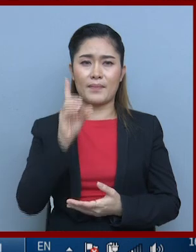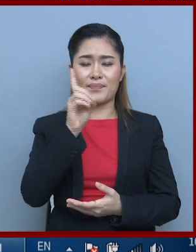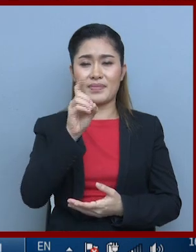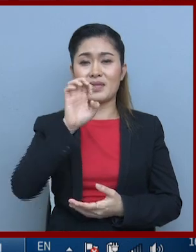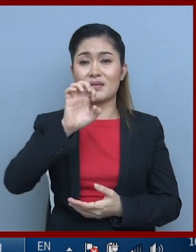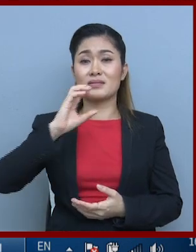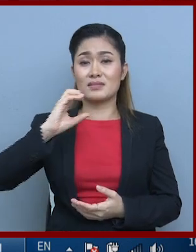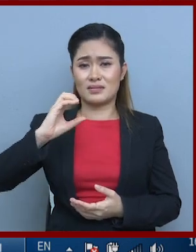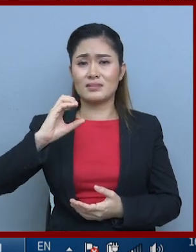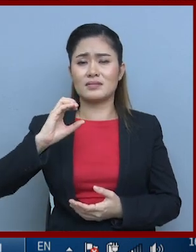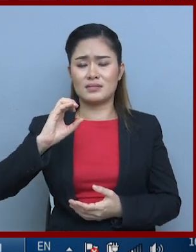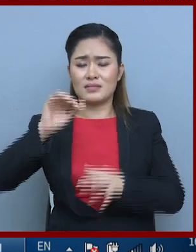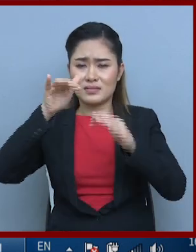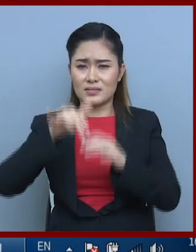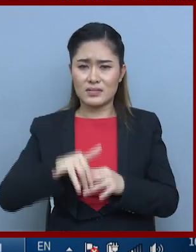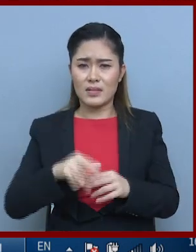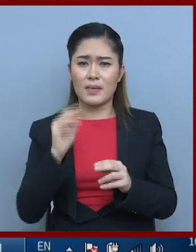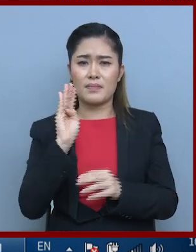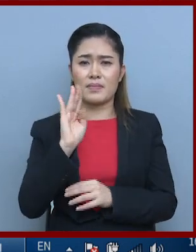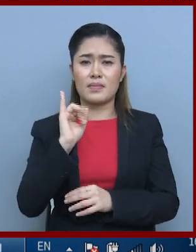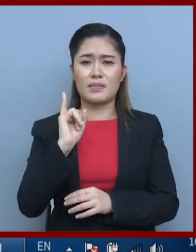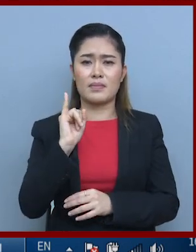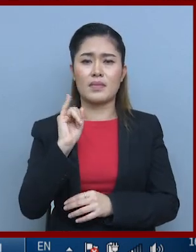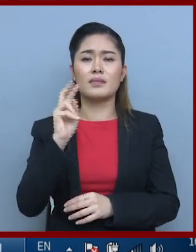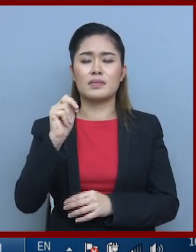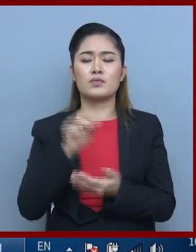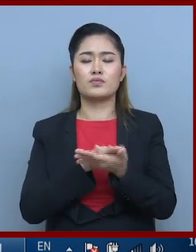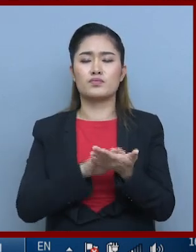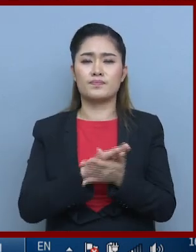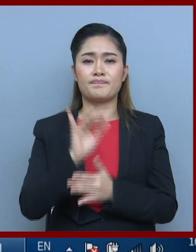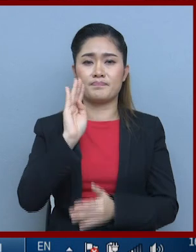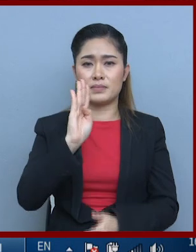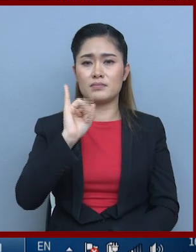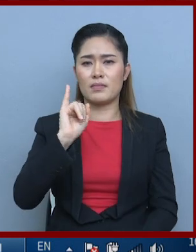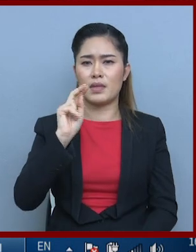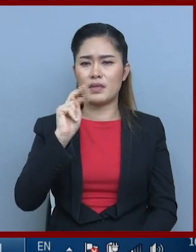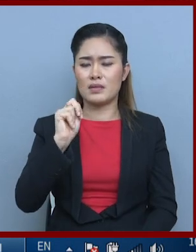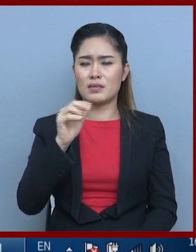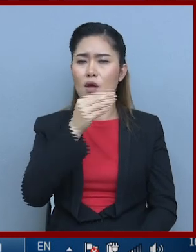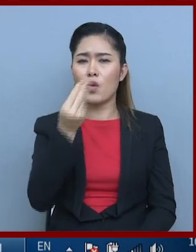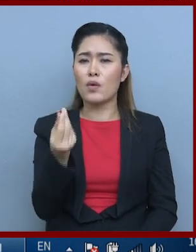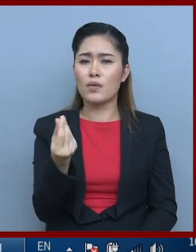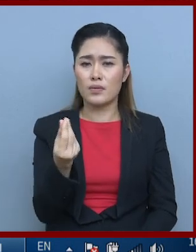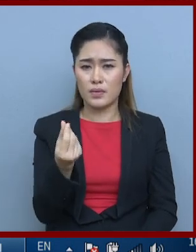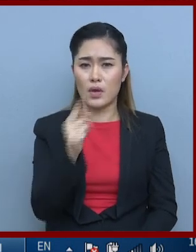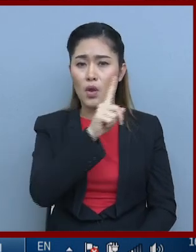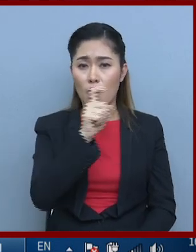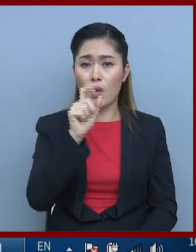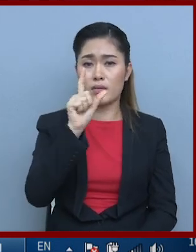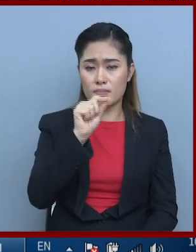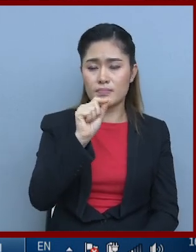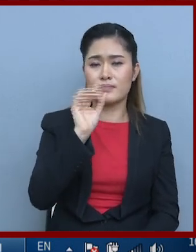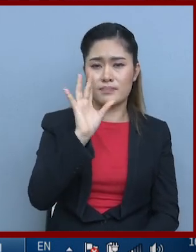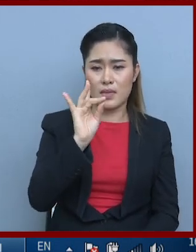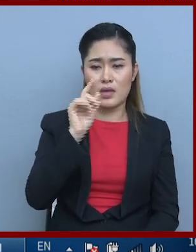DEC ซับของ DEC to build to bin to bin ทั่วทีก็คือนำค่า100อะไรครับนักศึกษา